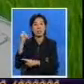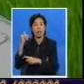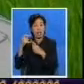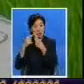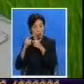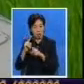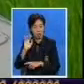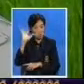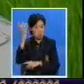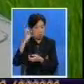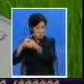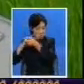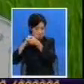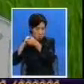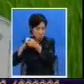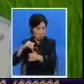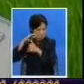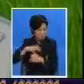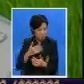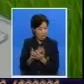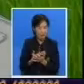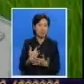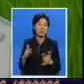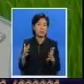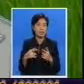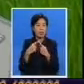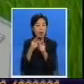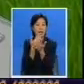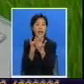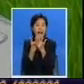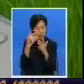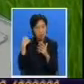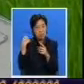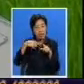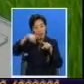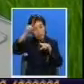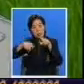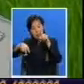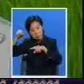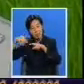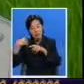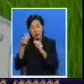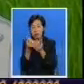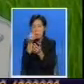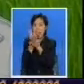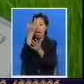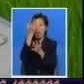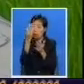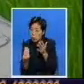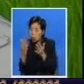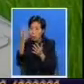โลกเลยที่จะกดได้เนี่ยมันไม่ค่อยปรากฏนะครับจริงๆราคาขึ้นลงของมันก็จะมีคำอธิบายนะครับอย่างก่อนหน้านี้จะค่อนข้าง